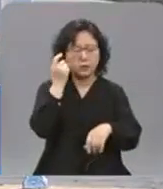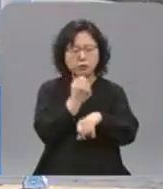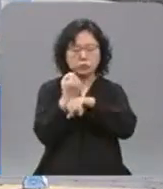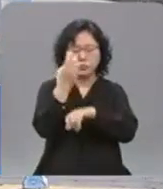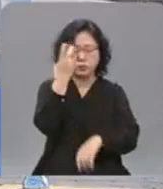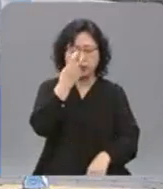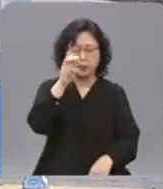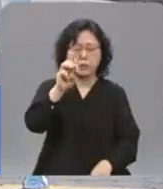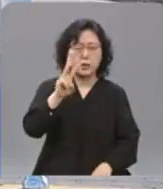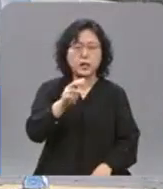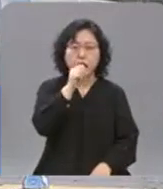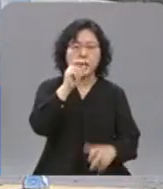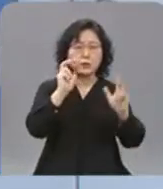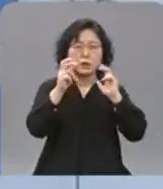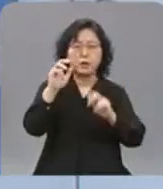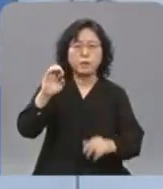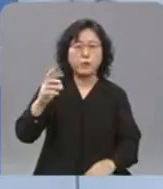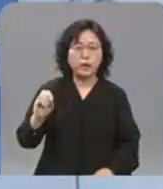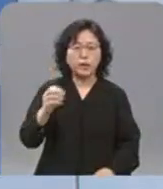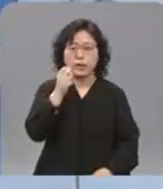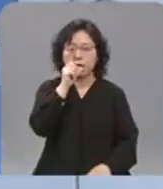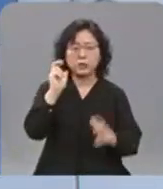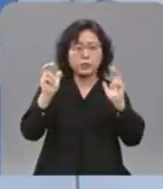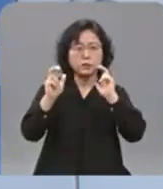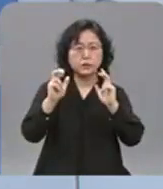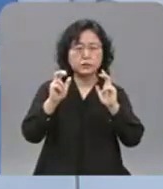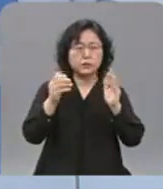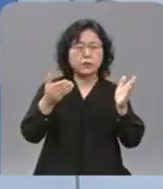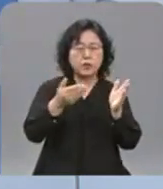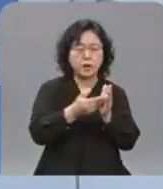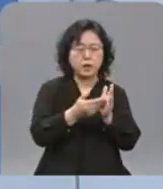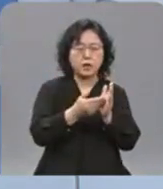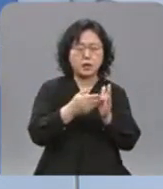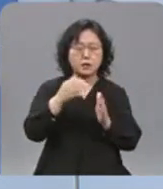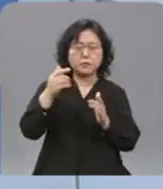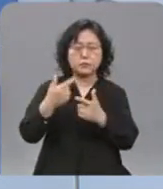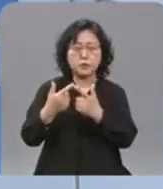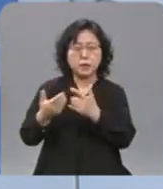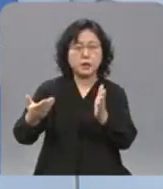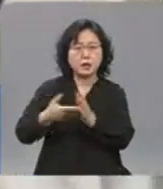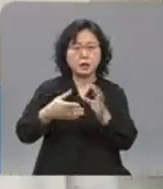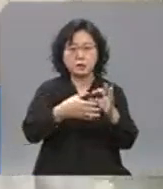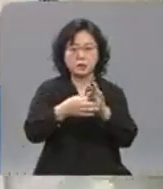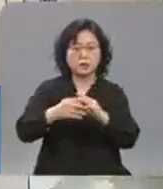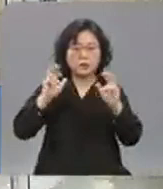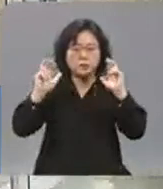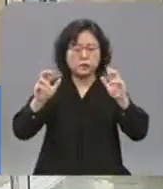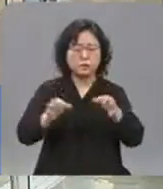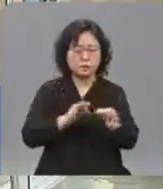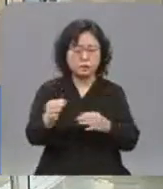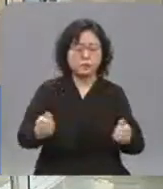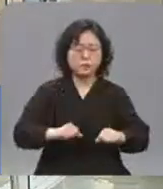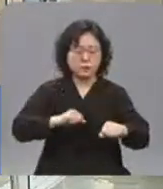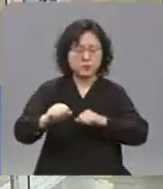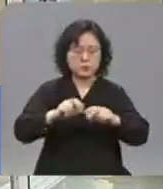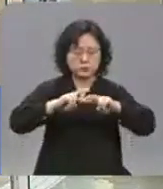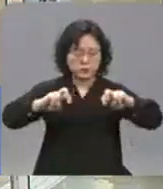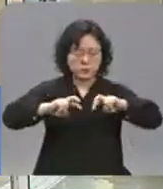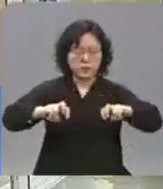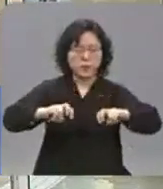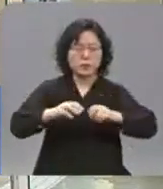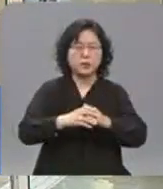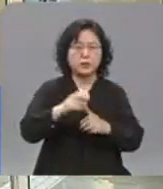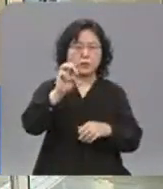용역에서는 광양제철소와 포항제철소, 광양항과 부산항 연결로 인한 산업경제 활성화 등을 분석해